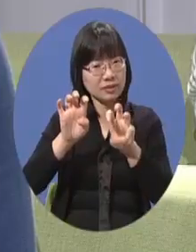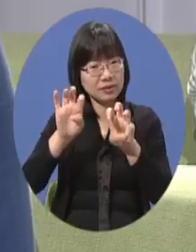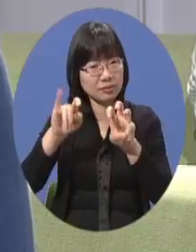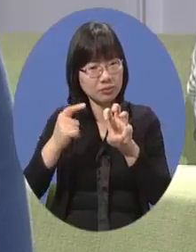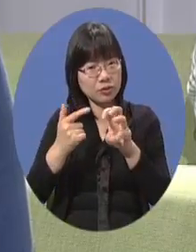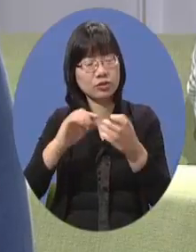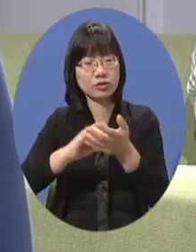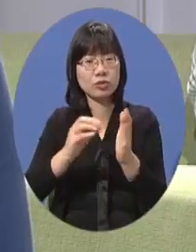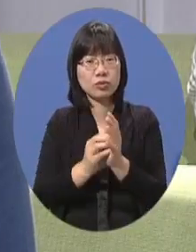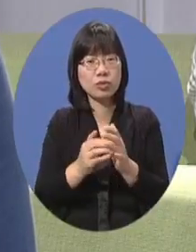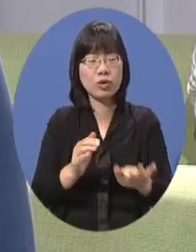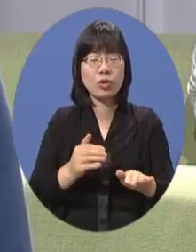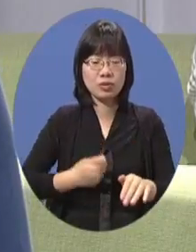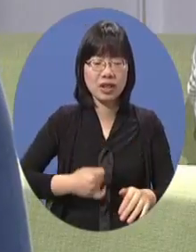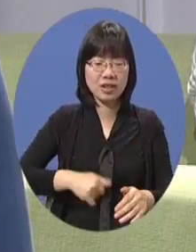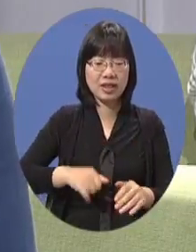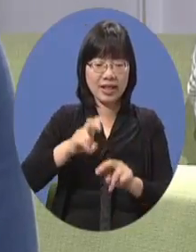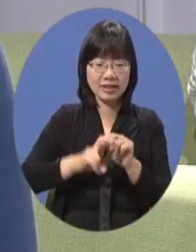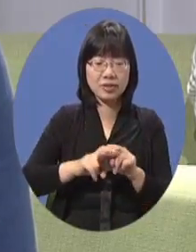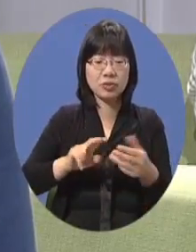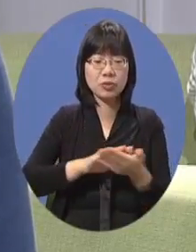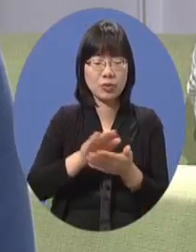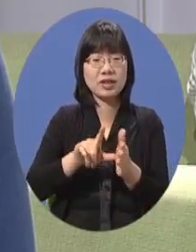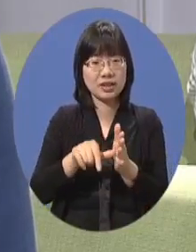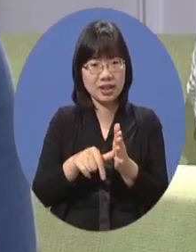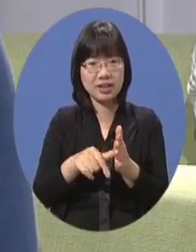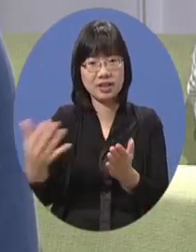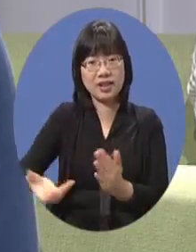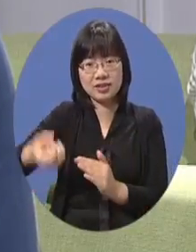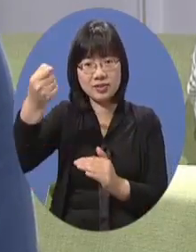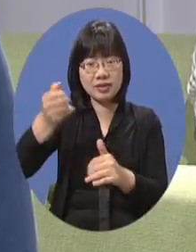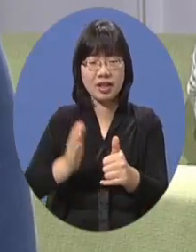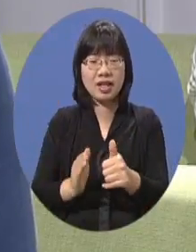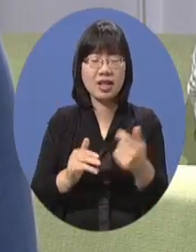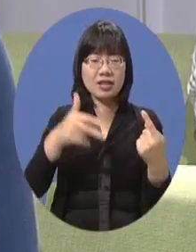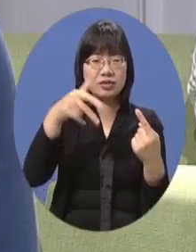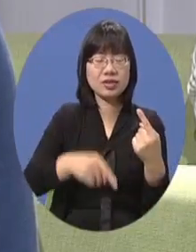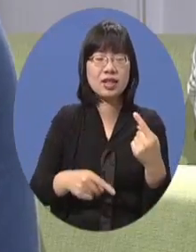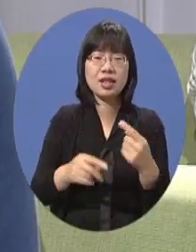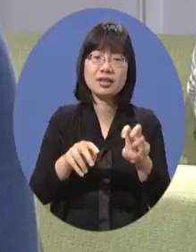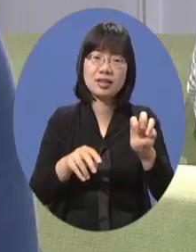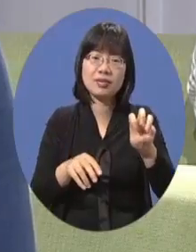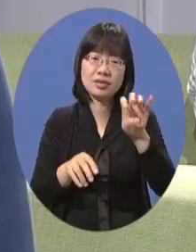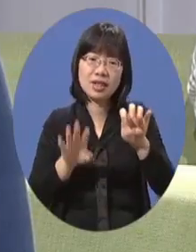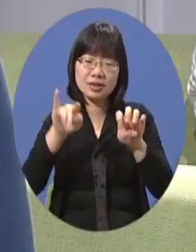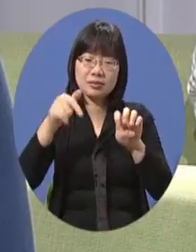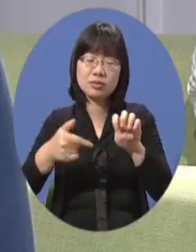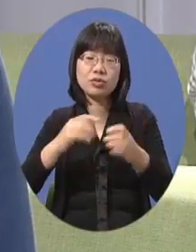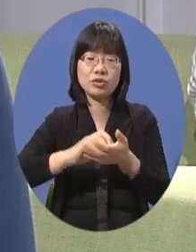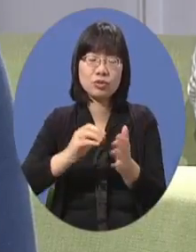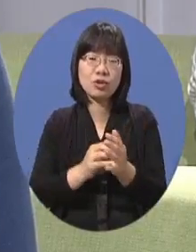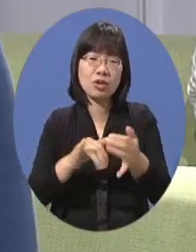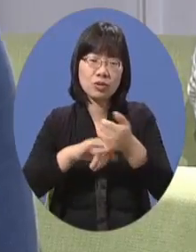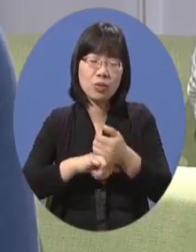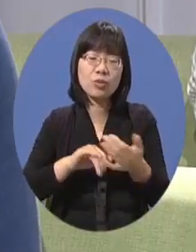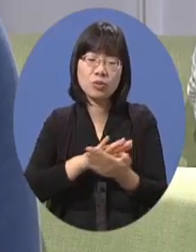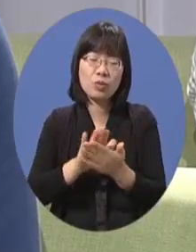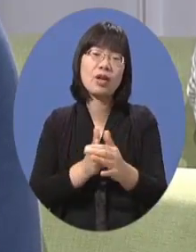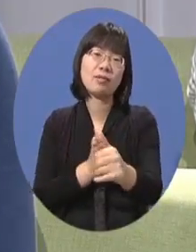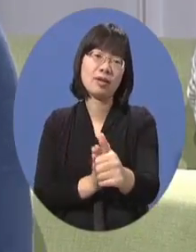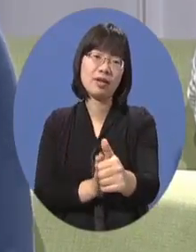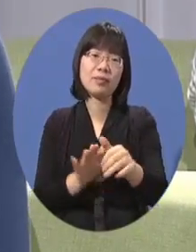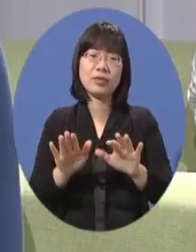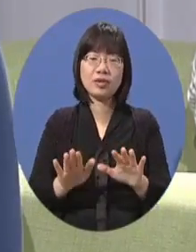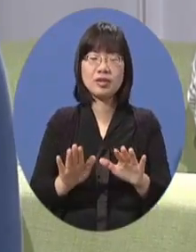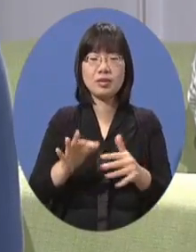좀 놀아주는 시간을 가지면 좋겠습니다. 너무 바쁘신다면 일주일에 한 3, 40분 정도는 꼭 놀이 시간을 가지면 좋겠습니다. 그래서 오늘